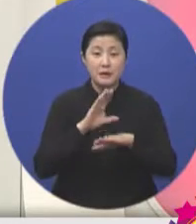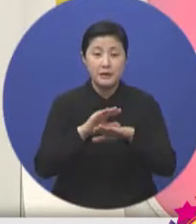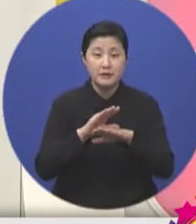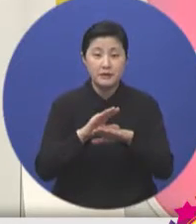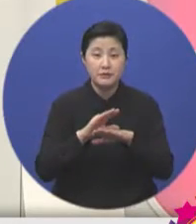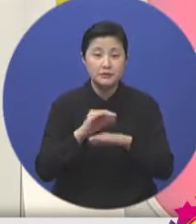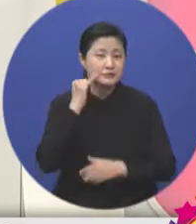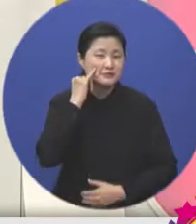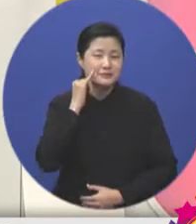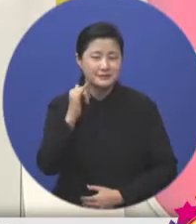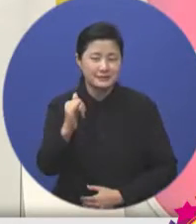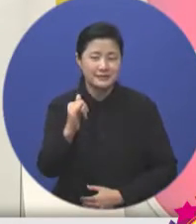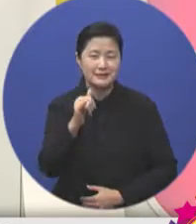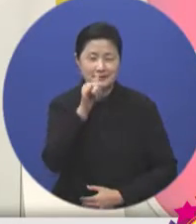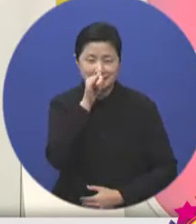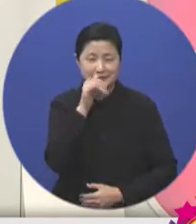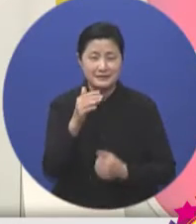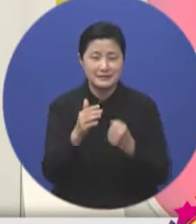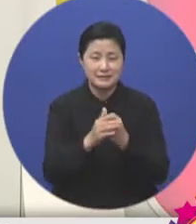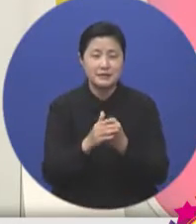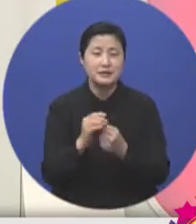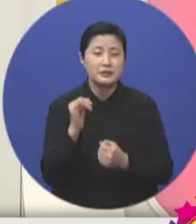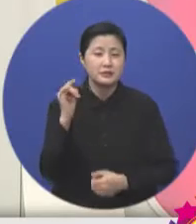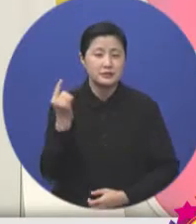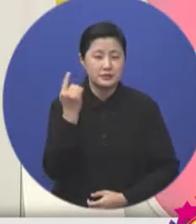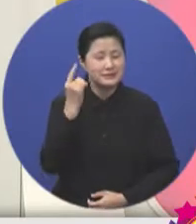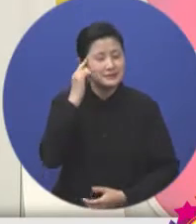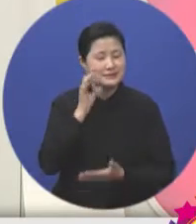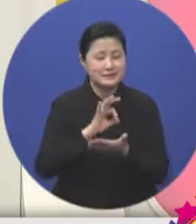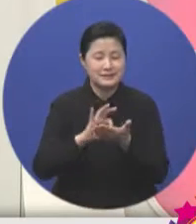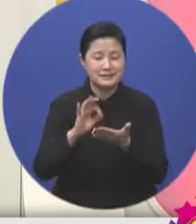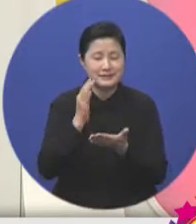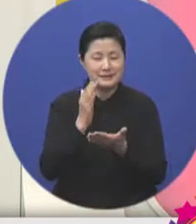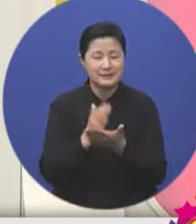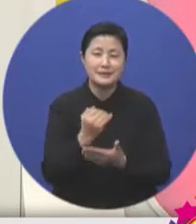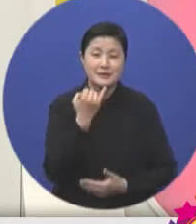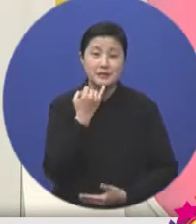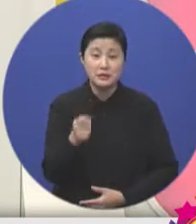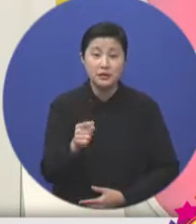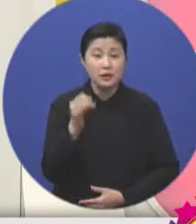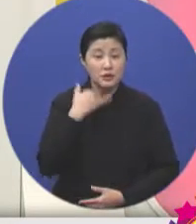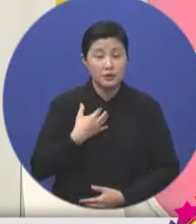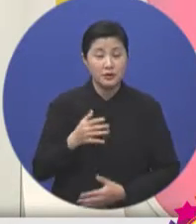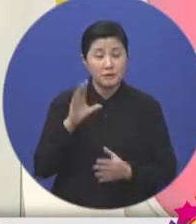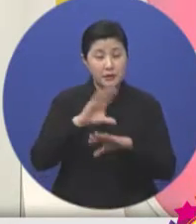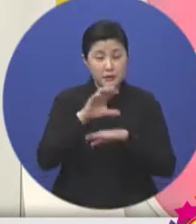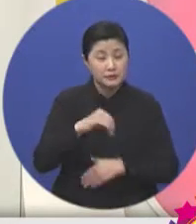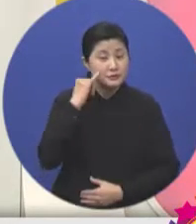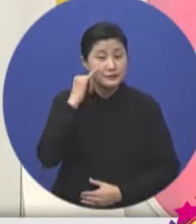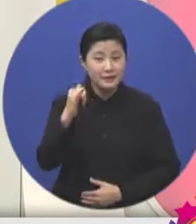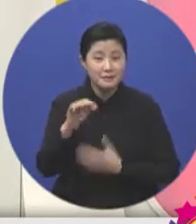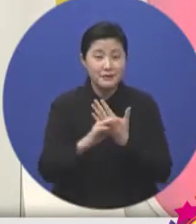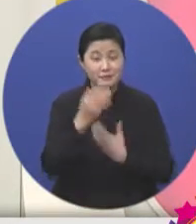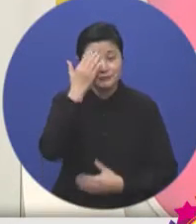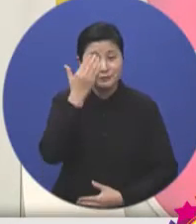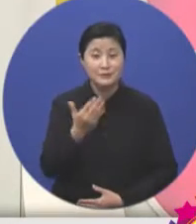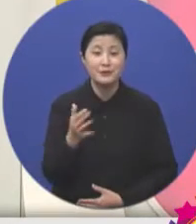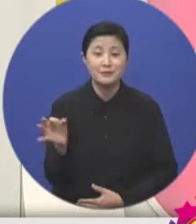방송국에서 전화를 또 드리니까 네네. 그 부분에 대해서 또 전화 요금은 또 신경 안 쓰셔도 될 것 같습니다. 아, 거긴 공짜죠? 그럼요, 저희가 드립니다.